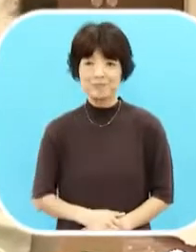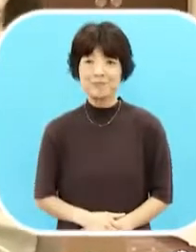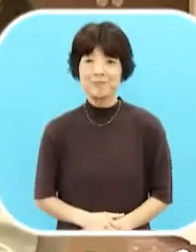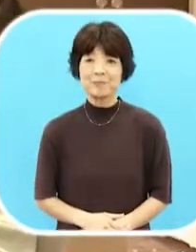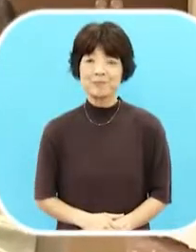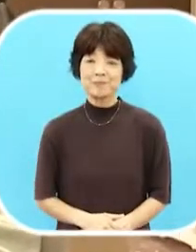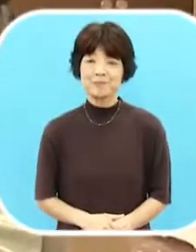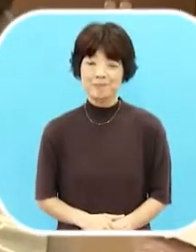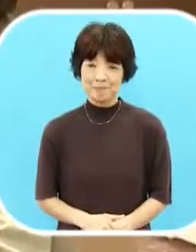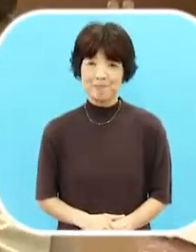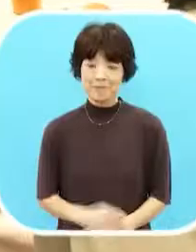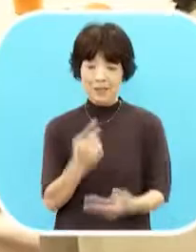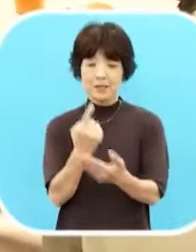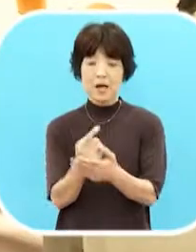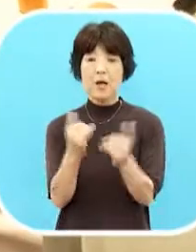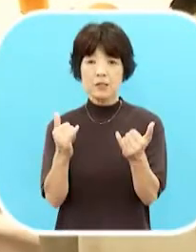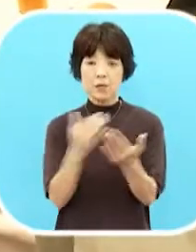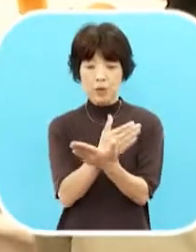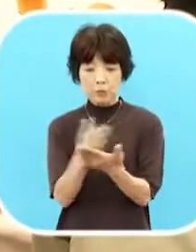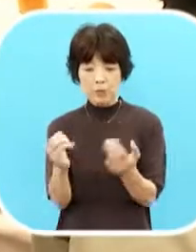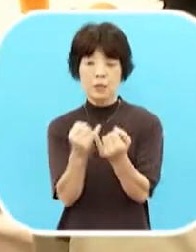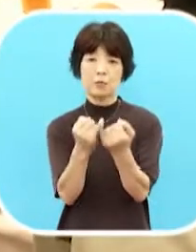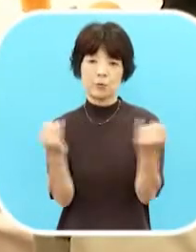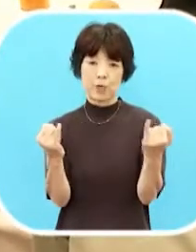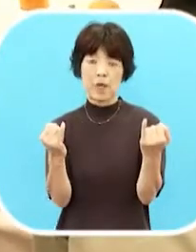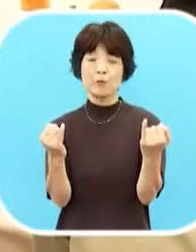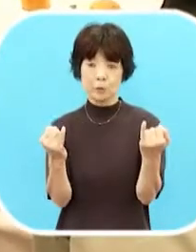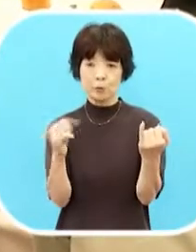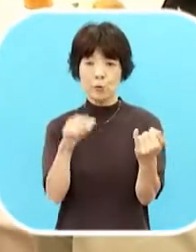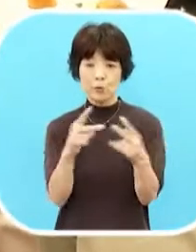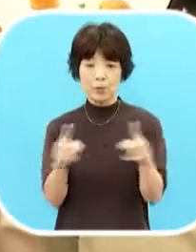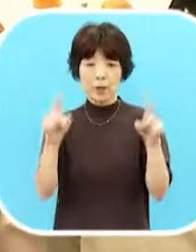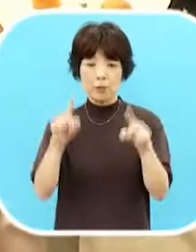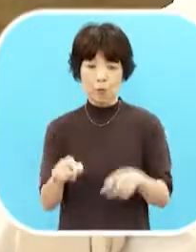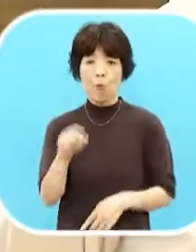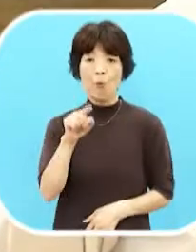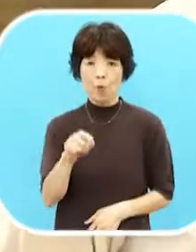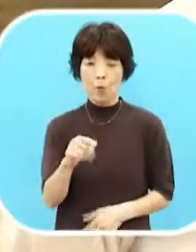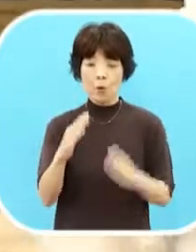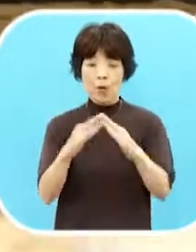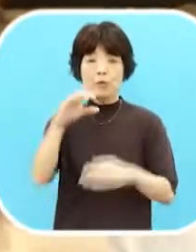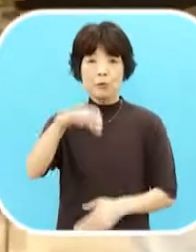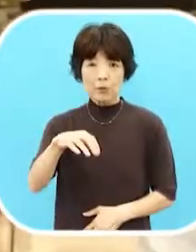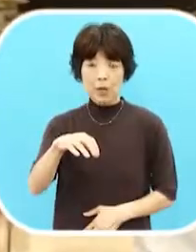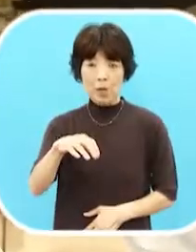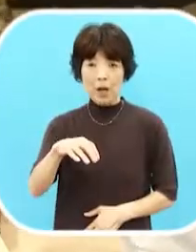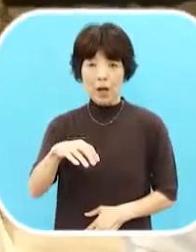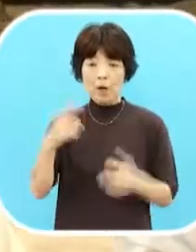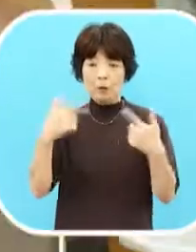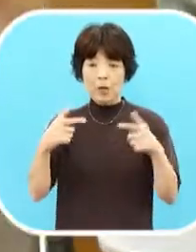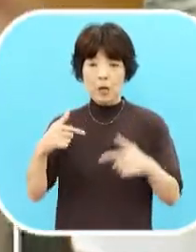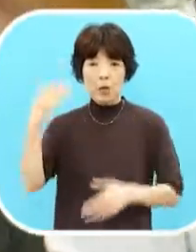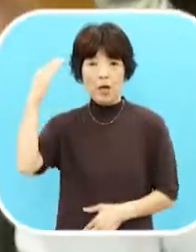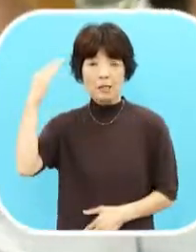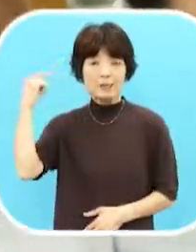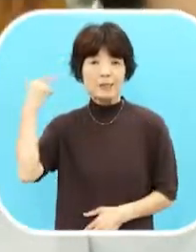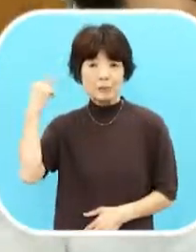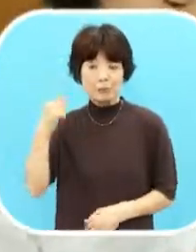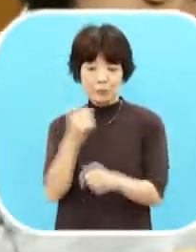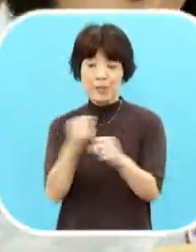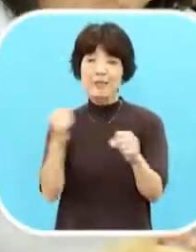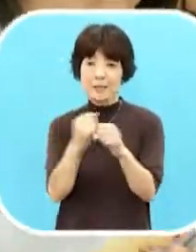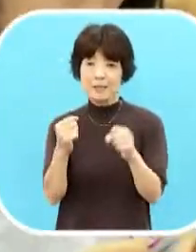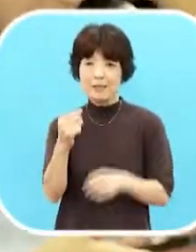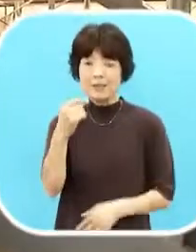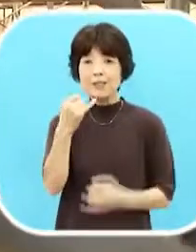。 参加者は全て女性というこのイベント、会場では普段なかなか聞けない女子高生